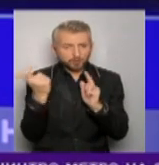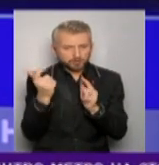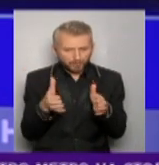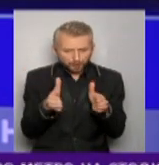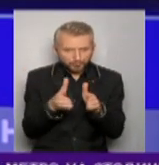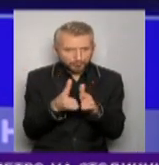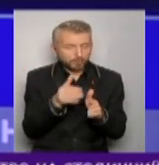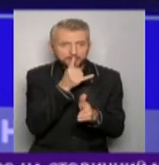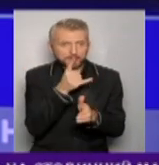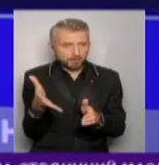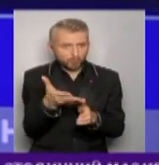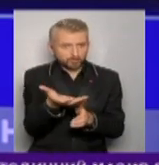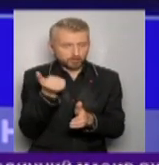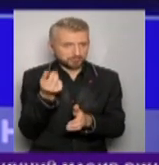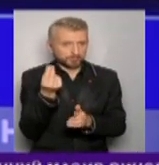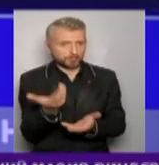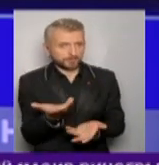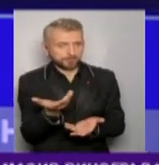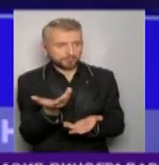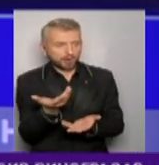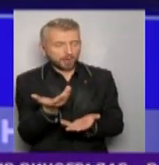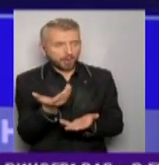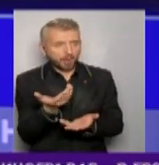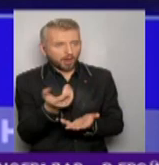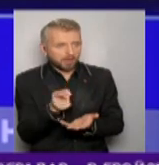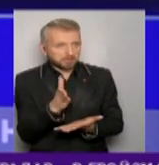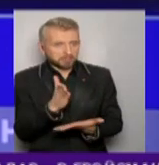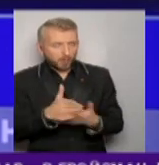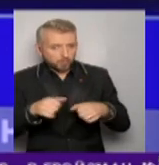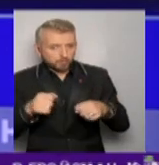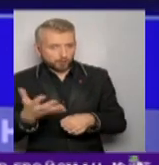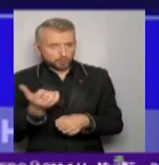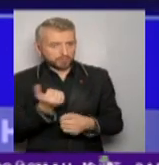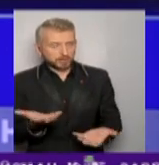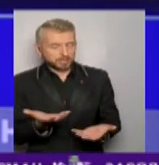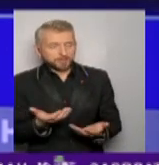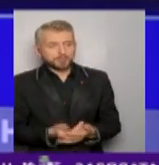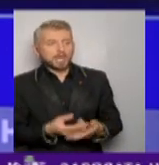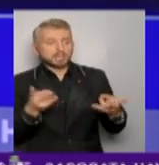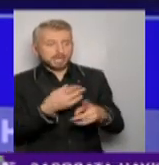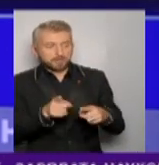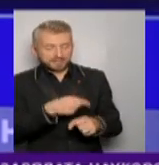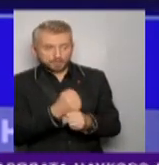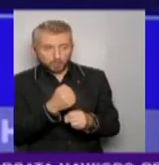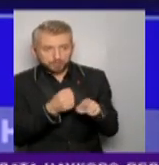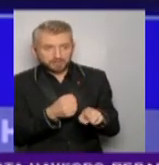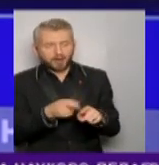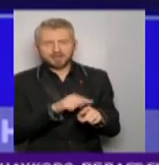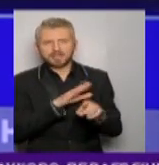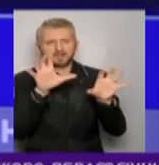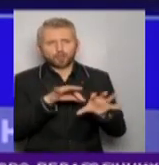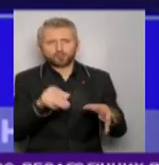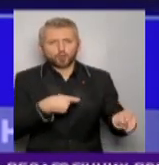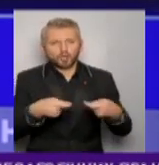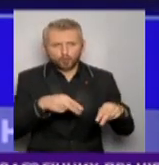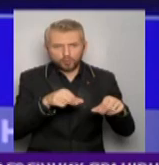це виконати, те, що дає їм право отримати ці дотації. Тому треба це зробити, а це вже не закон про ринок землі, і